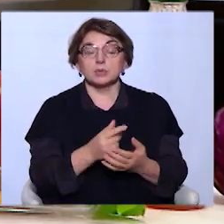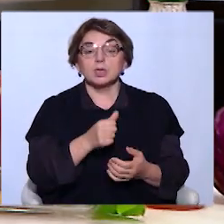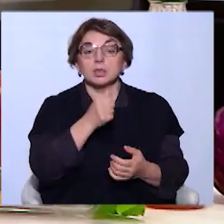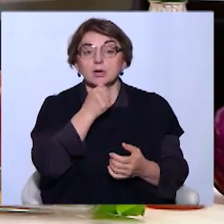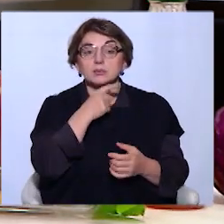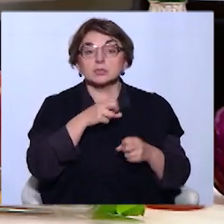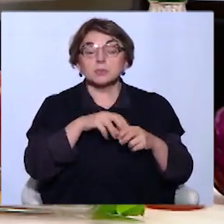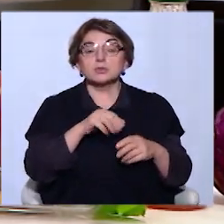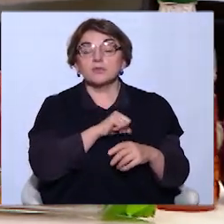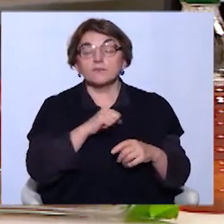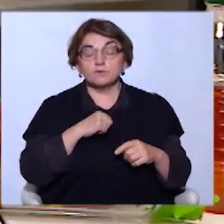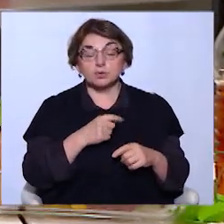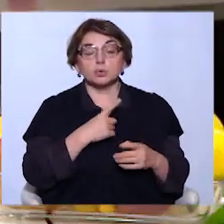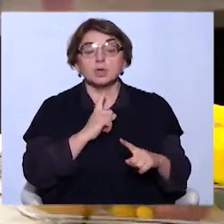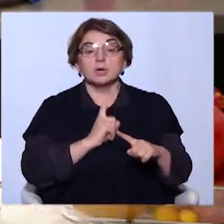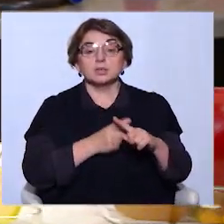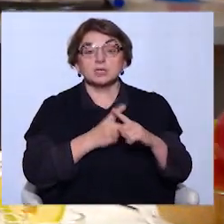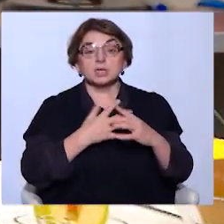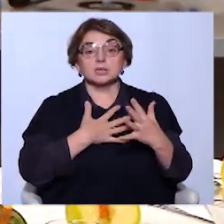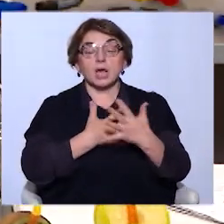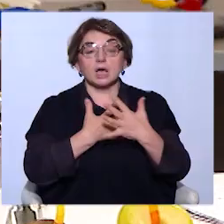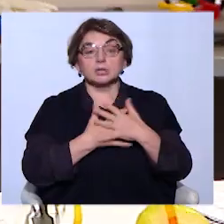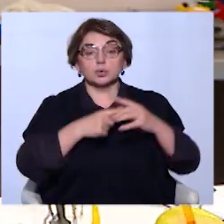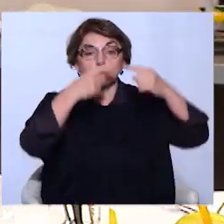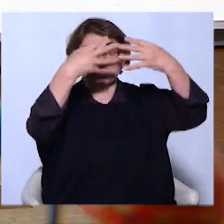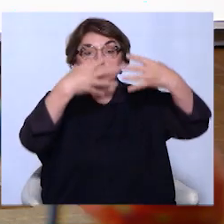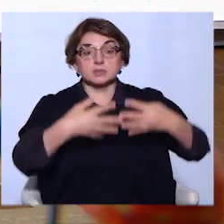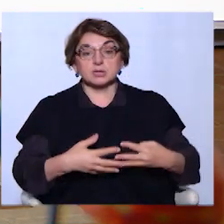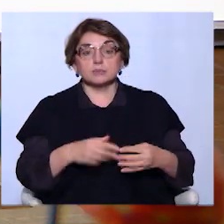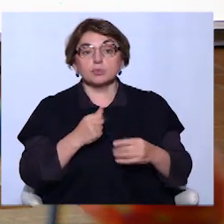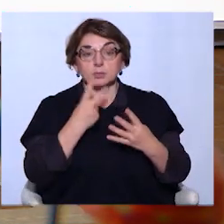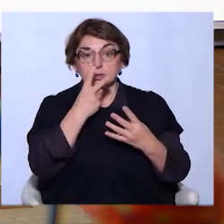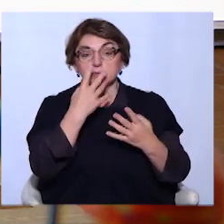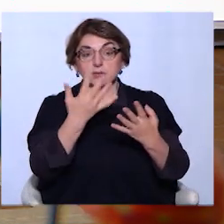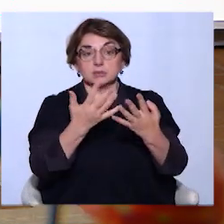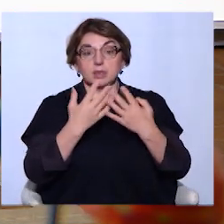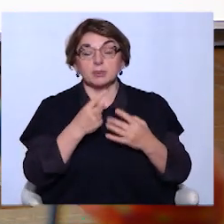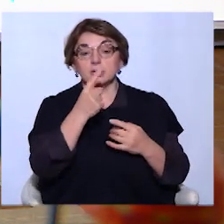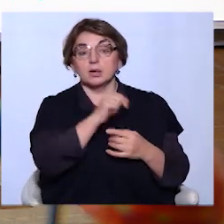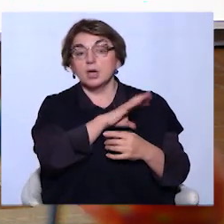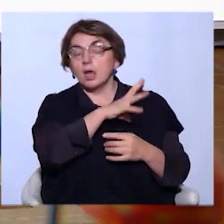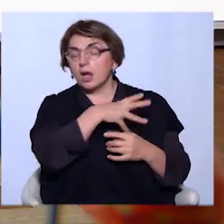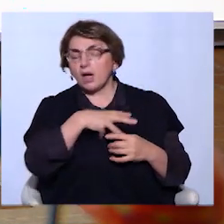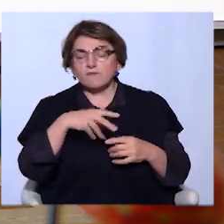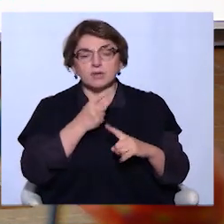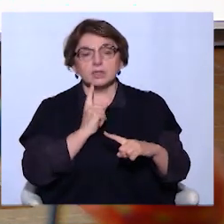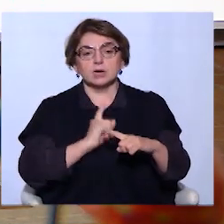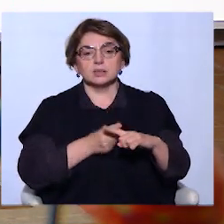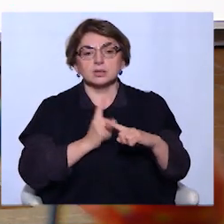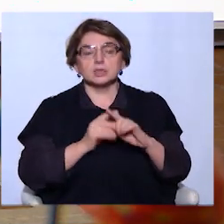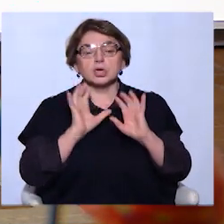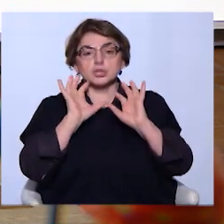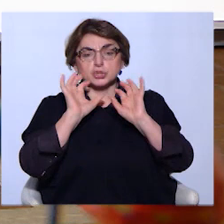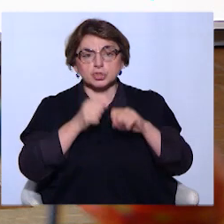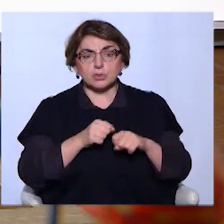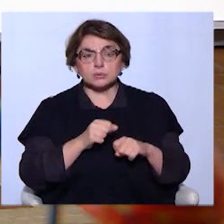გამოვიყენო მეტალთა აქტიურობის მწკრივი, რომელიც თვალნათლივ დამანახებს, რომ ყველა მეტალს შეუძლია